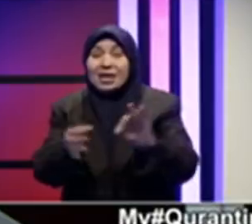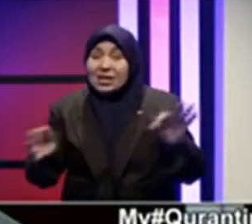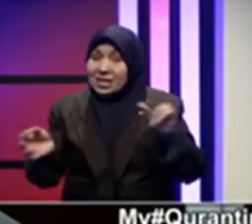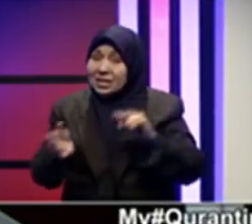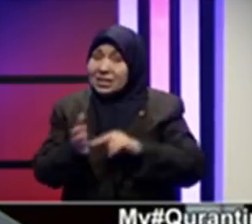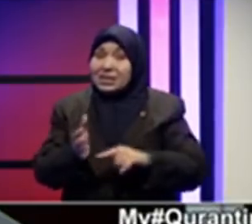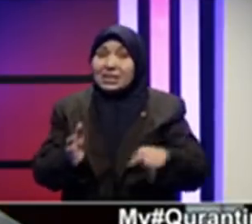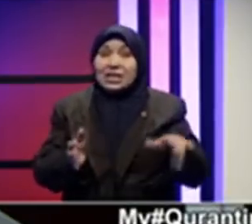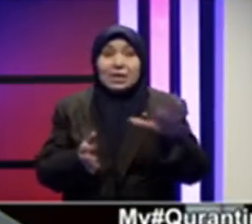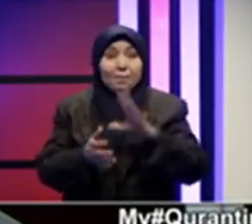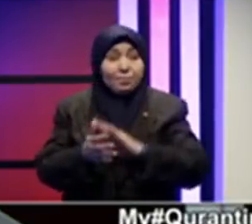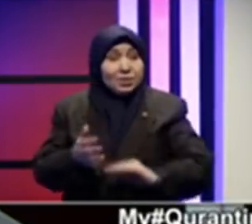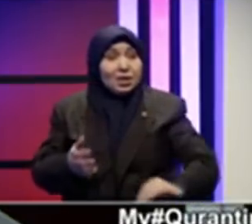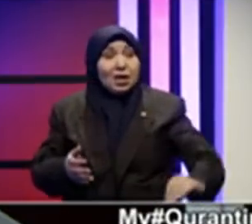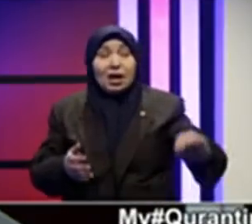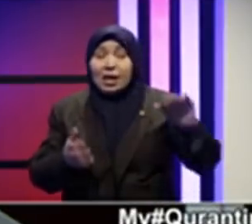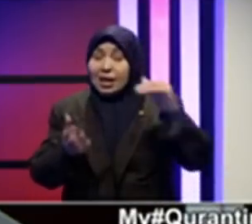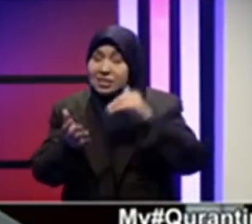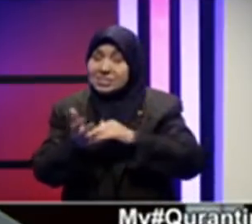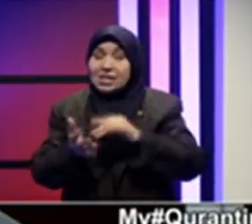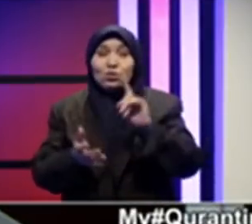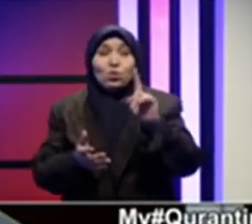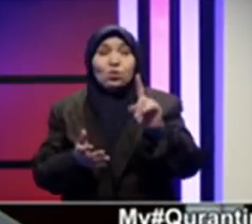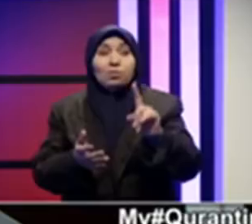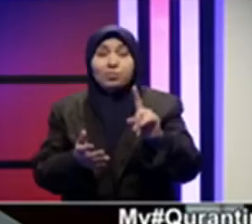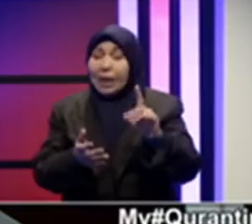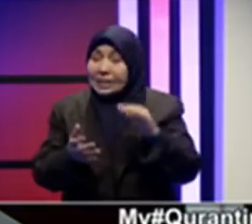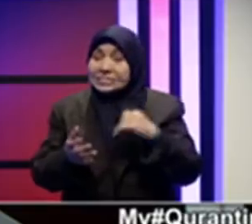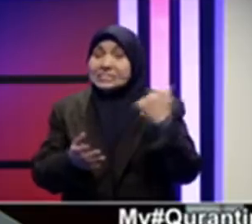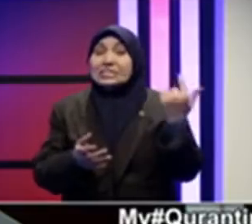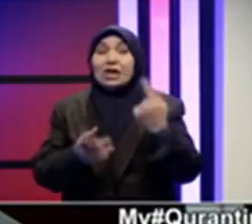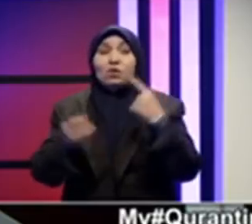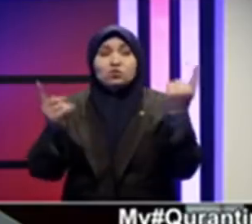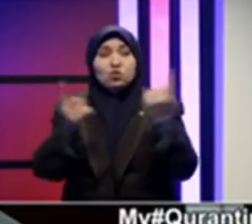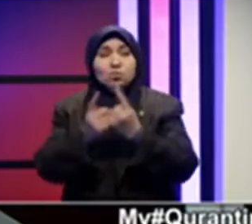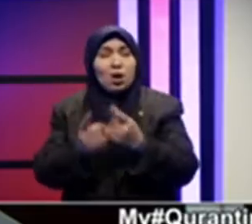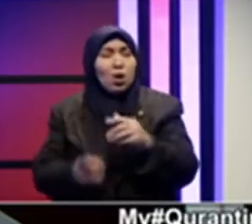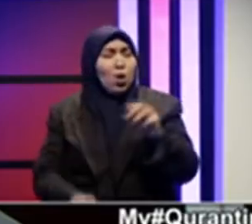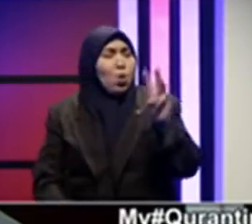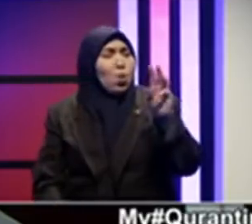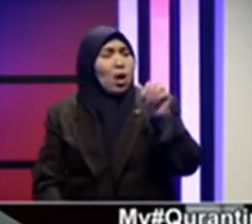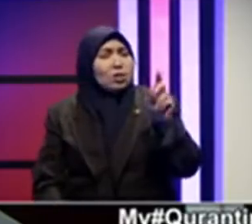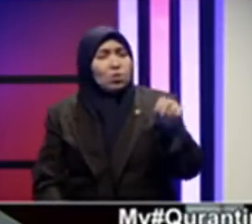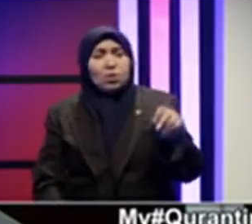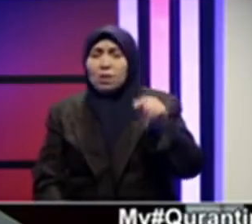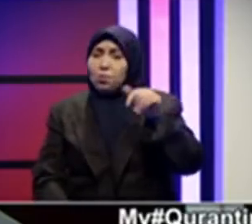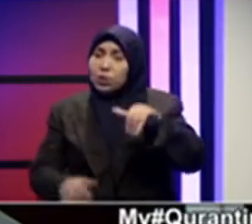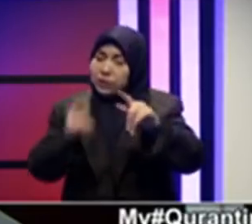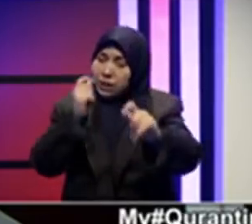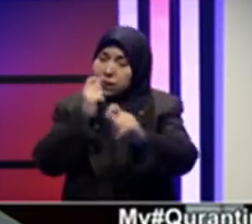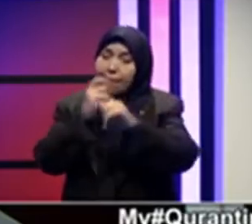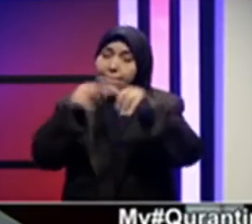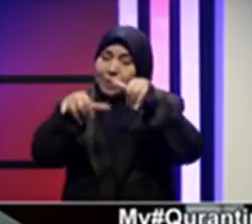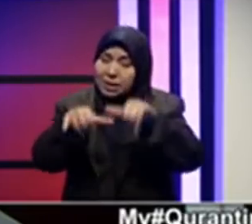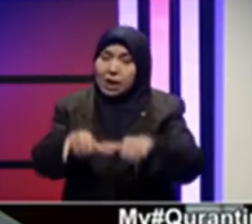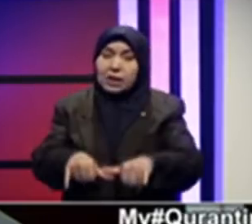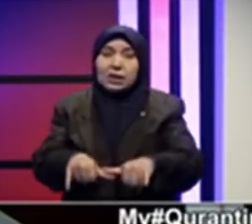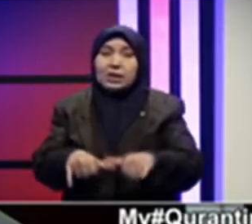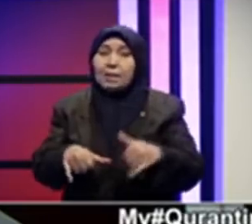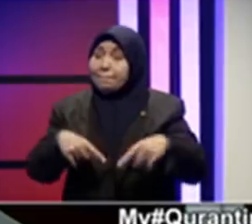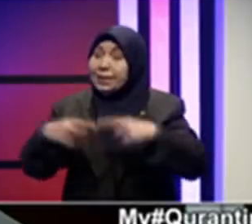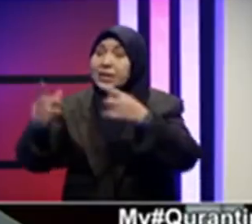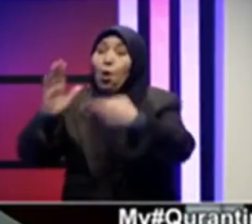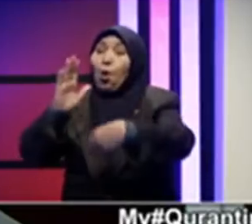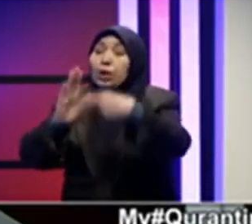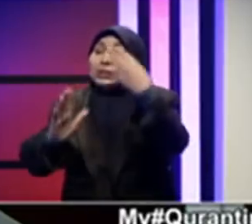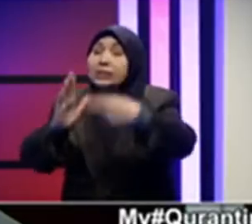fiha khalidun. Subhanallah, satu lagi, Ustaz. Ya. Kita selalu jumpa perkataan wa antum fiha khalidun, kamu kekal di dalamnya. Kita pergi hotel yang cantik,